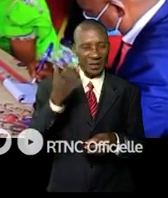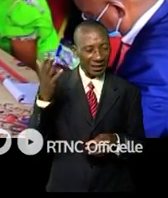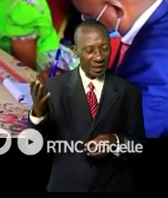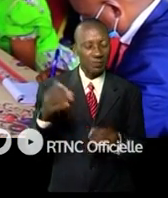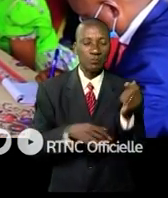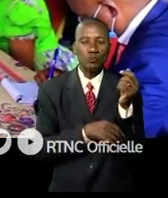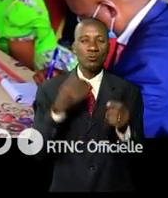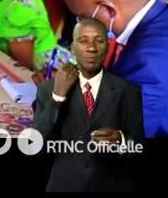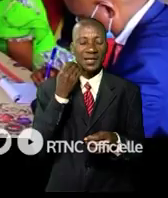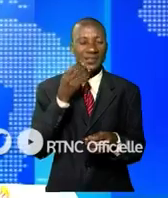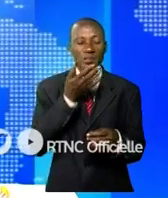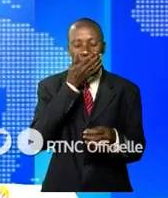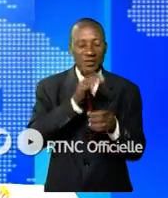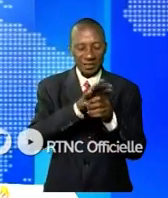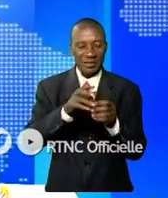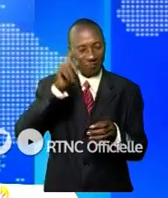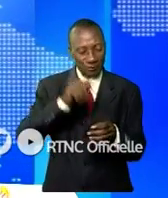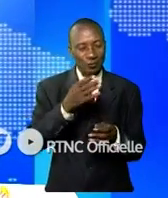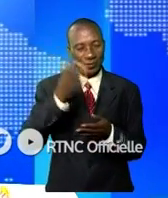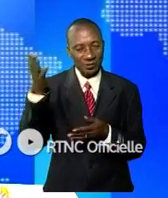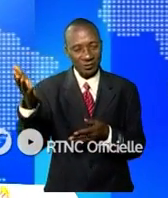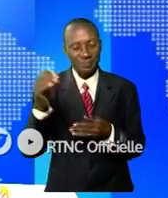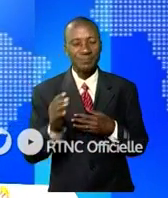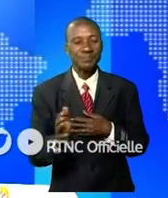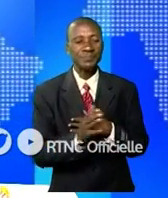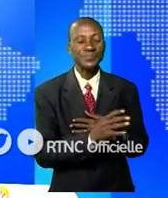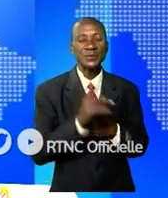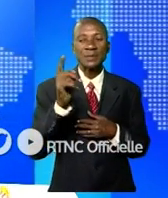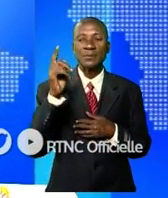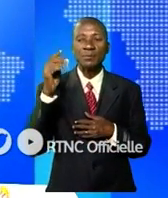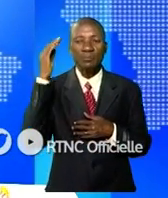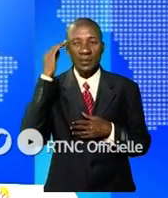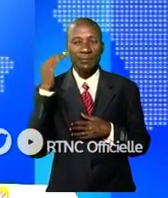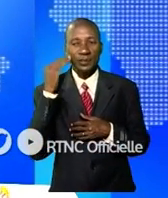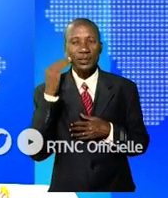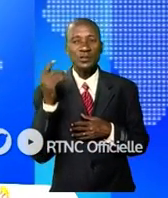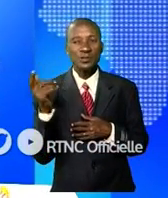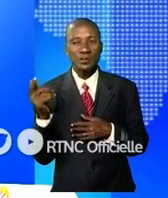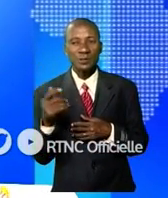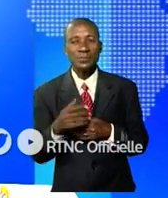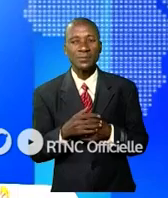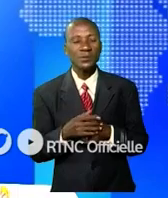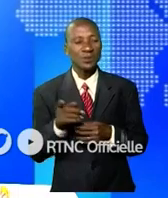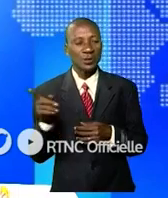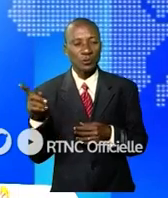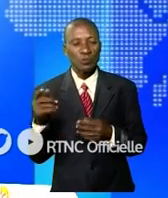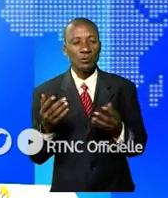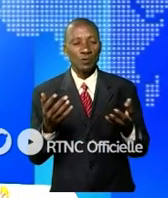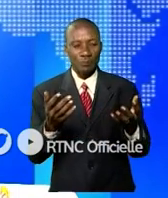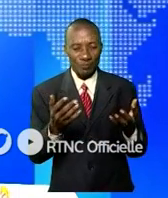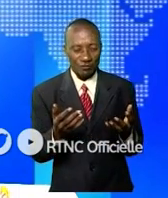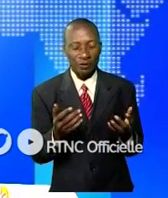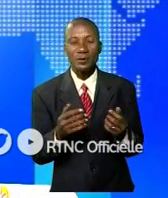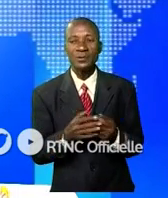la Covid-19. Le Premier ministre Sylvestre Ilunga Ilunkamba tient en ce moment précis une